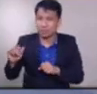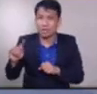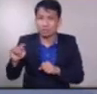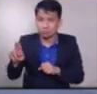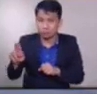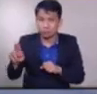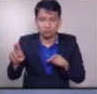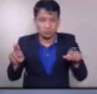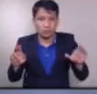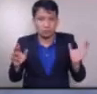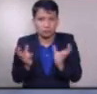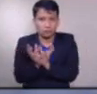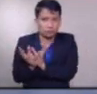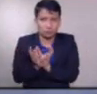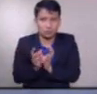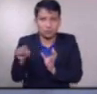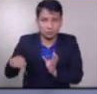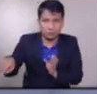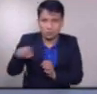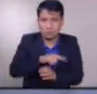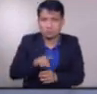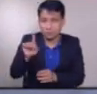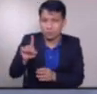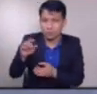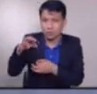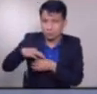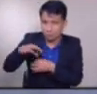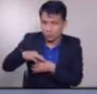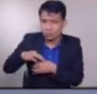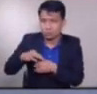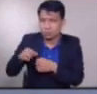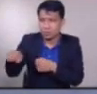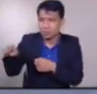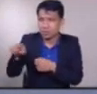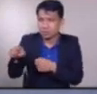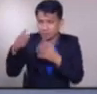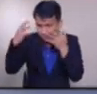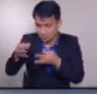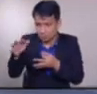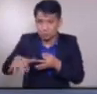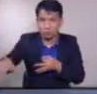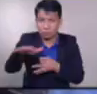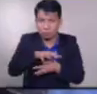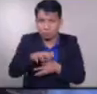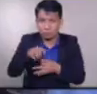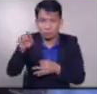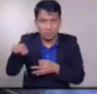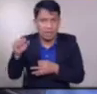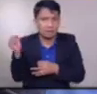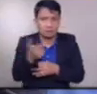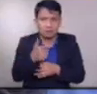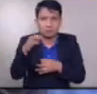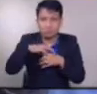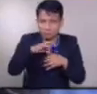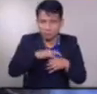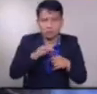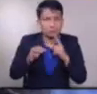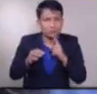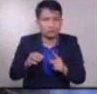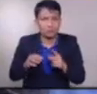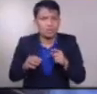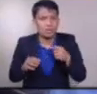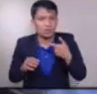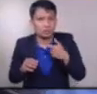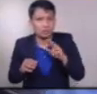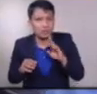will going to vote for us. Pangalawa, meron kami tinatawag na guarantee voting, itong notariado. Itong guarantee voting, ang sinasabi